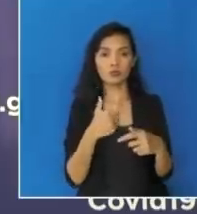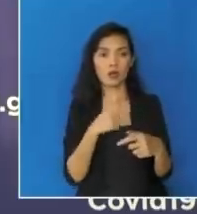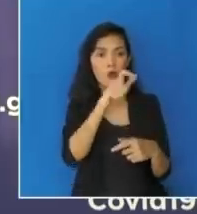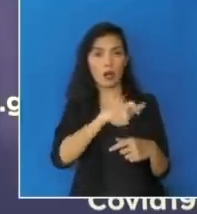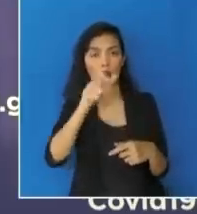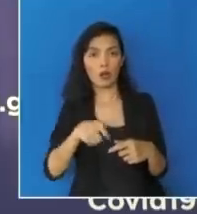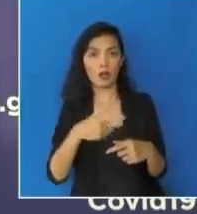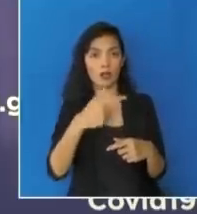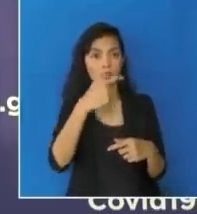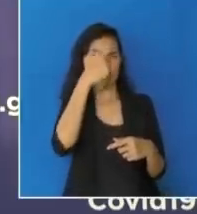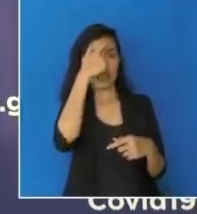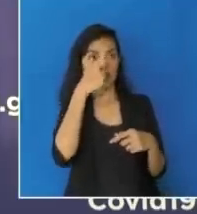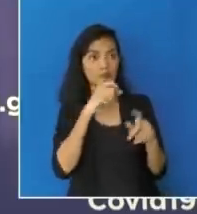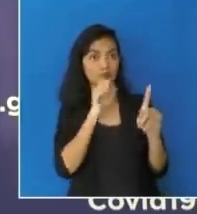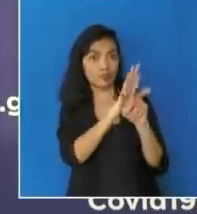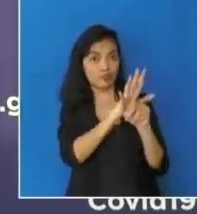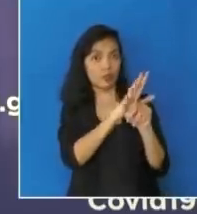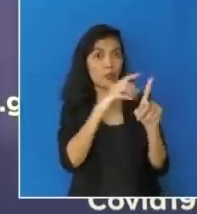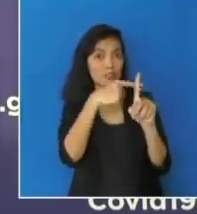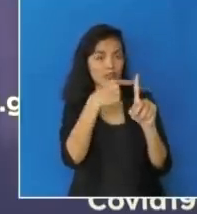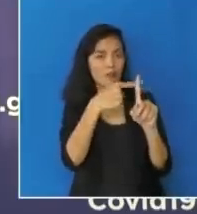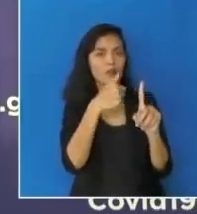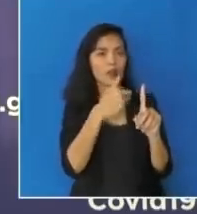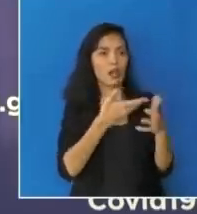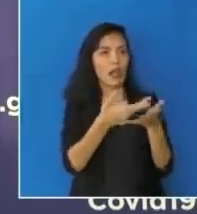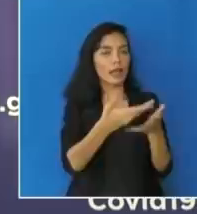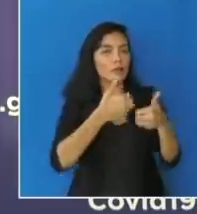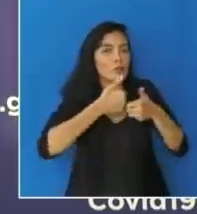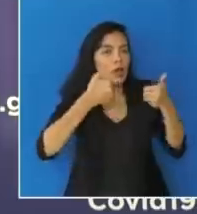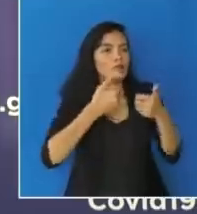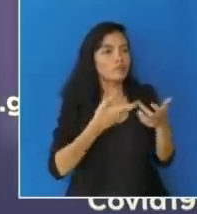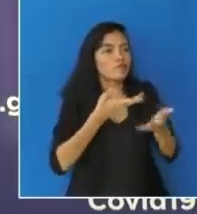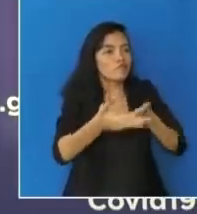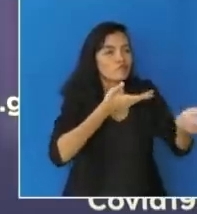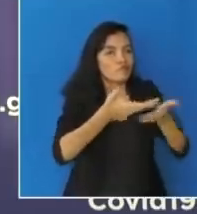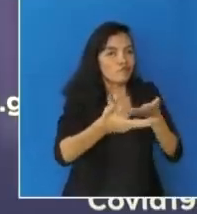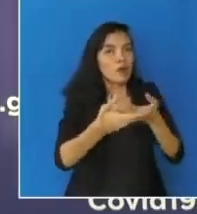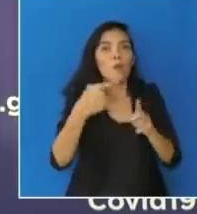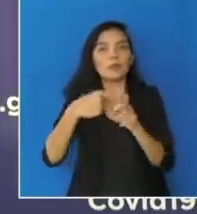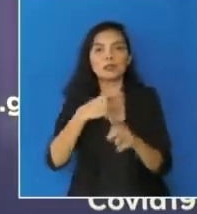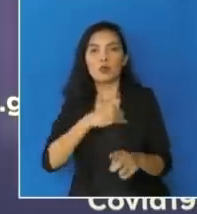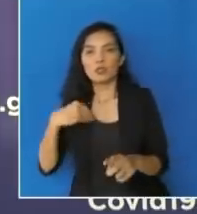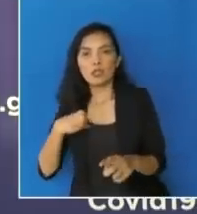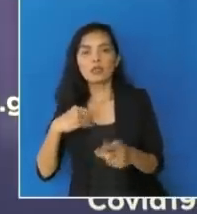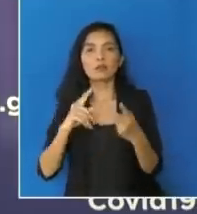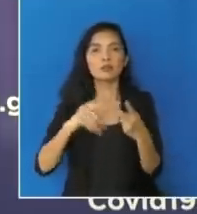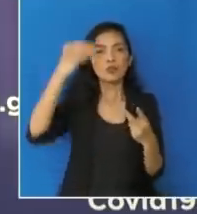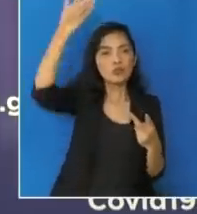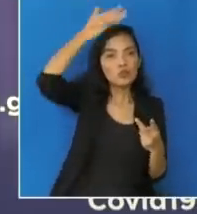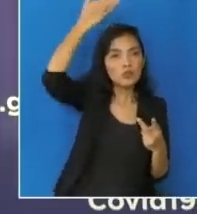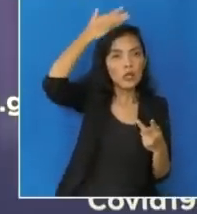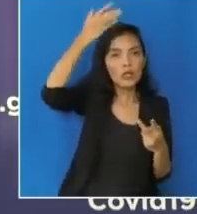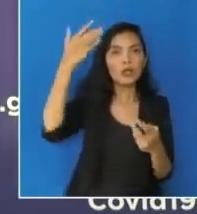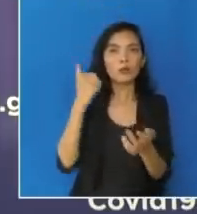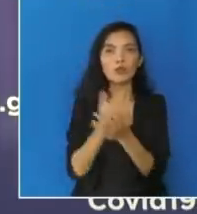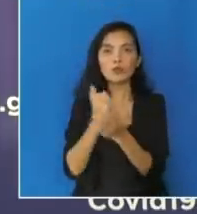penderita COVID-19 mendapatkan layanan yang terbaik. Dan petugas kesehatan yang melayaninya pun